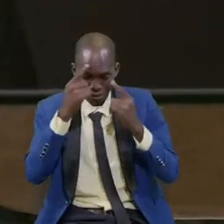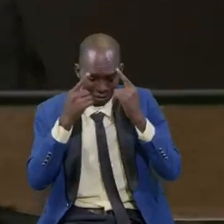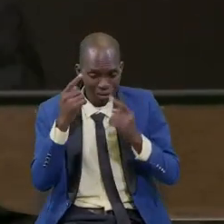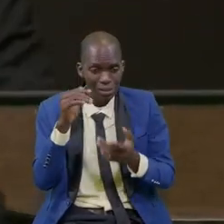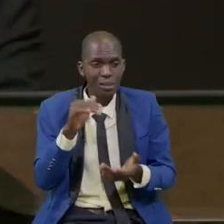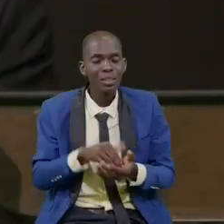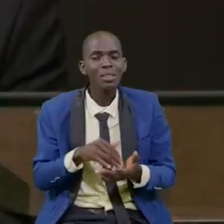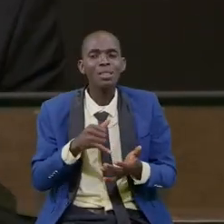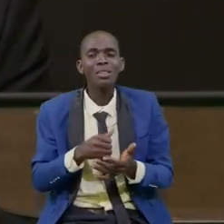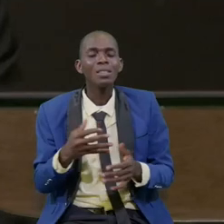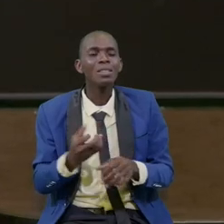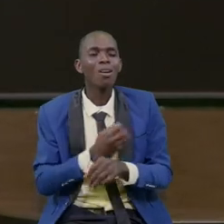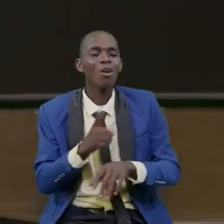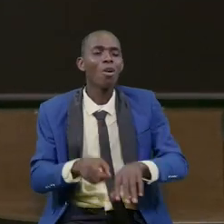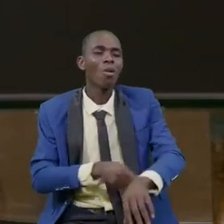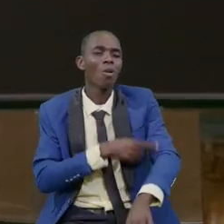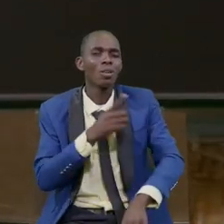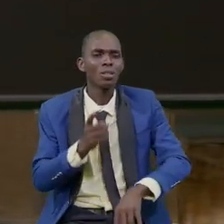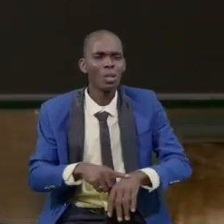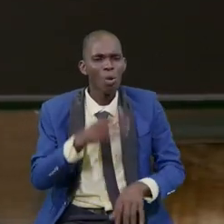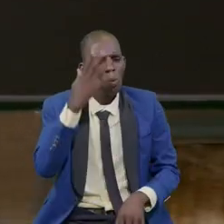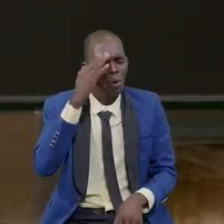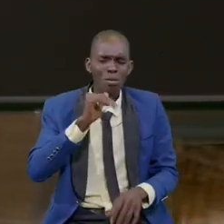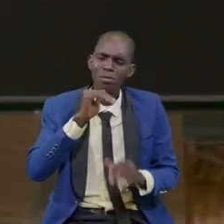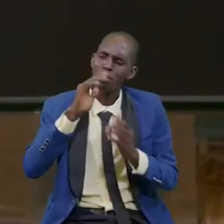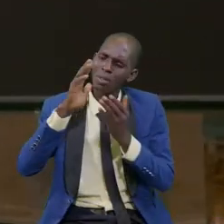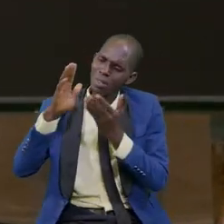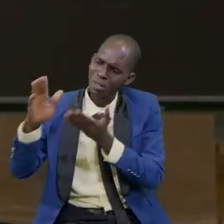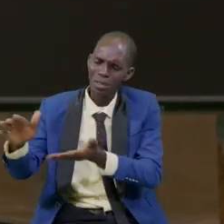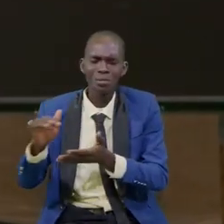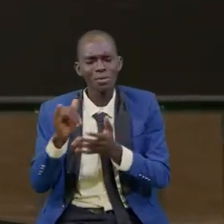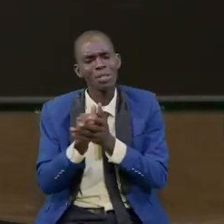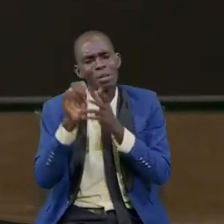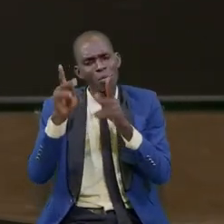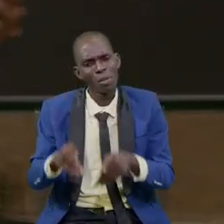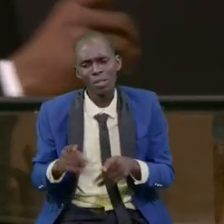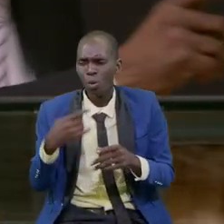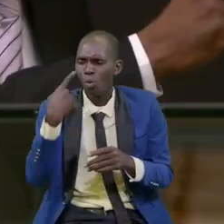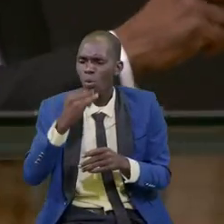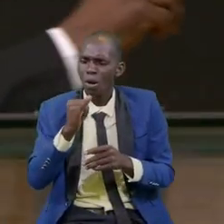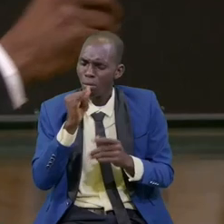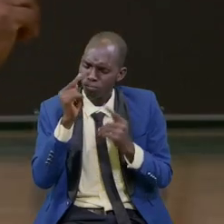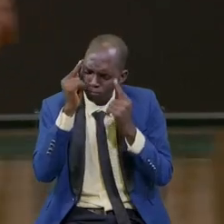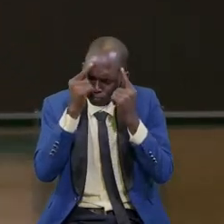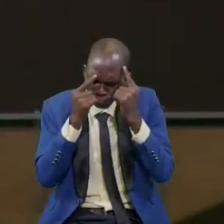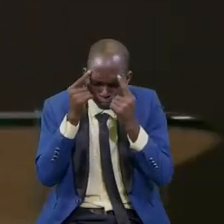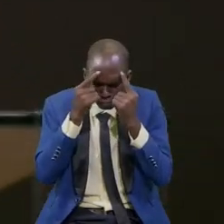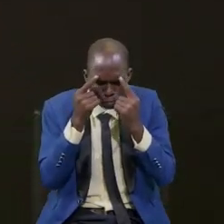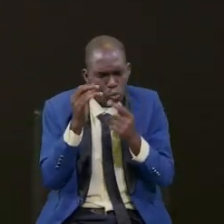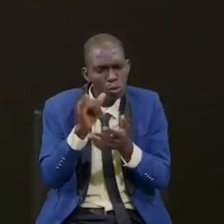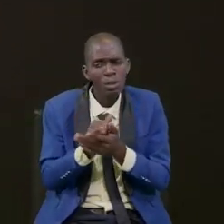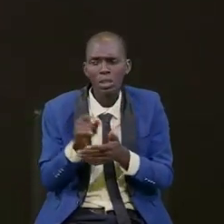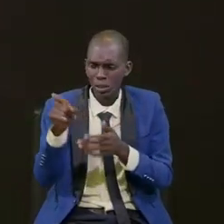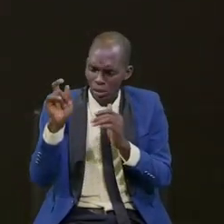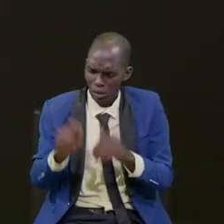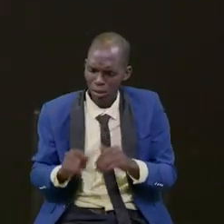et sa vie de méditation. Ça va prendre un long temps. Pourquoi ne pas laisser les gens à eux-mêmes, qu'ils dirigent leur